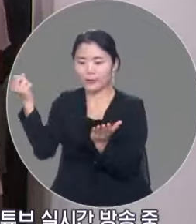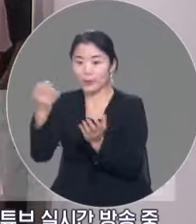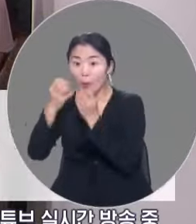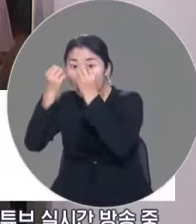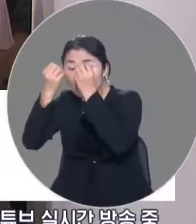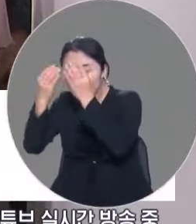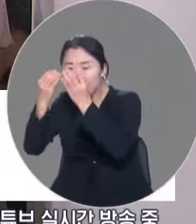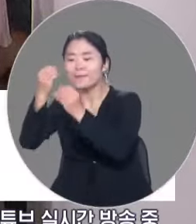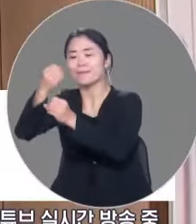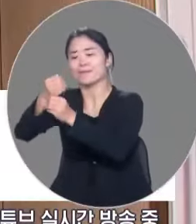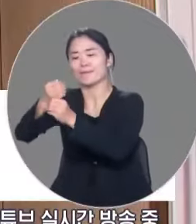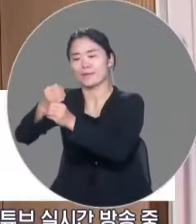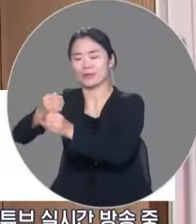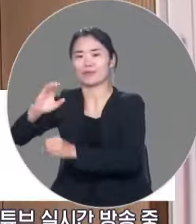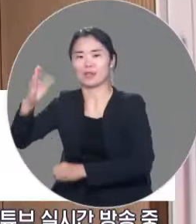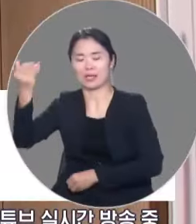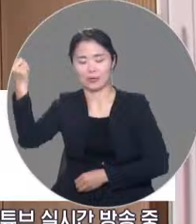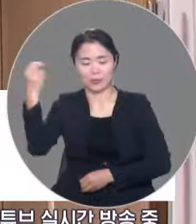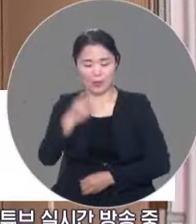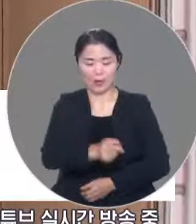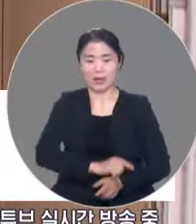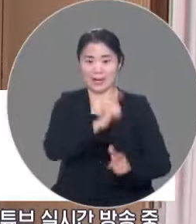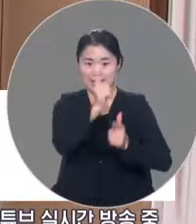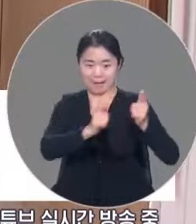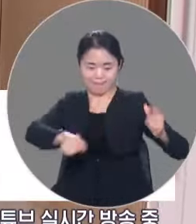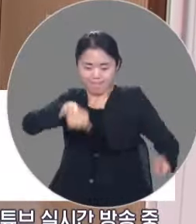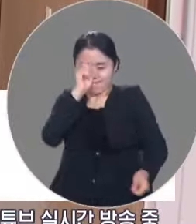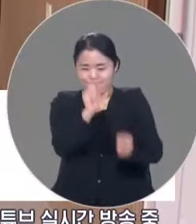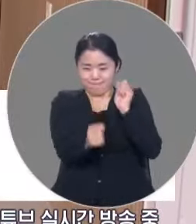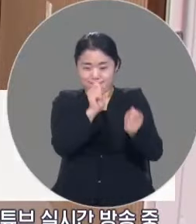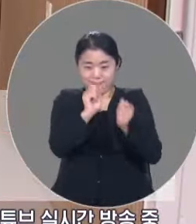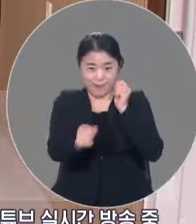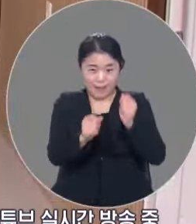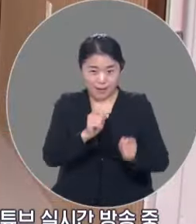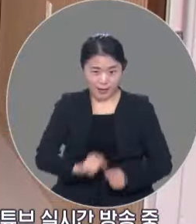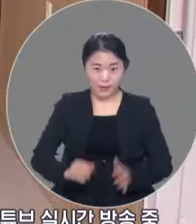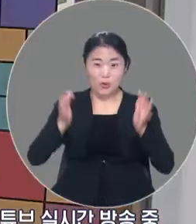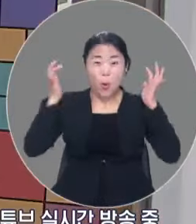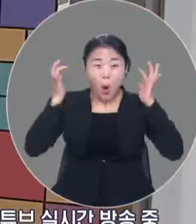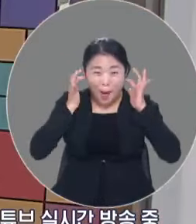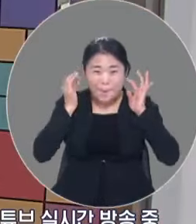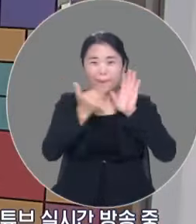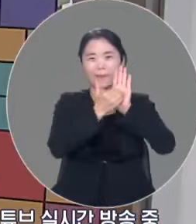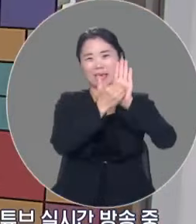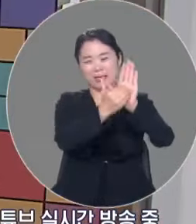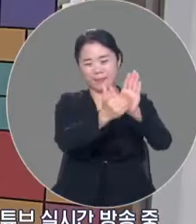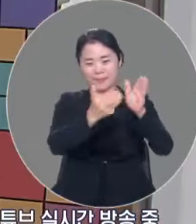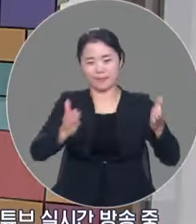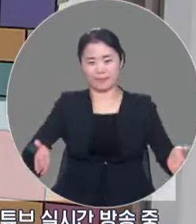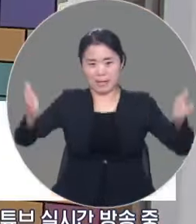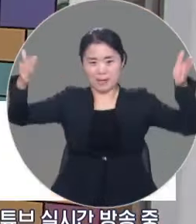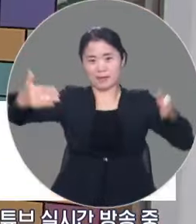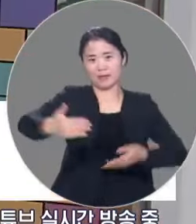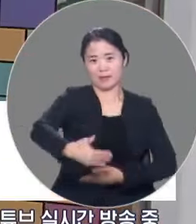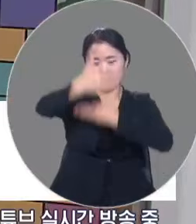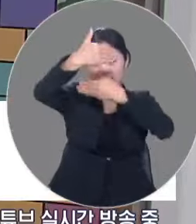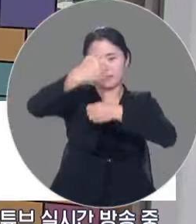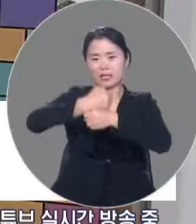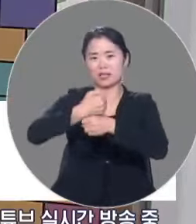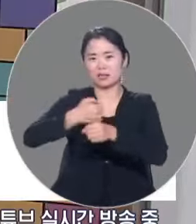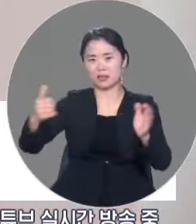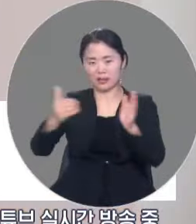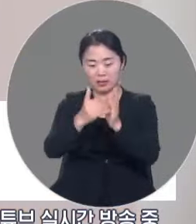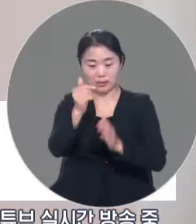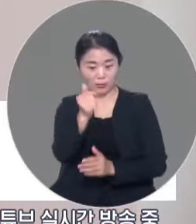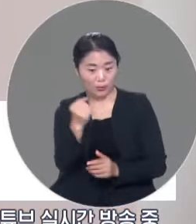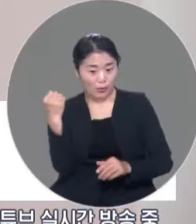외에 음악 감상이나 각종 악기를 연습할 수 있는 방음 시설도 마련됐습니다. 도서관과 함께 음악 감상실,